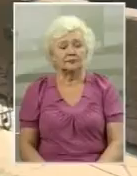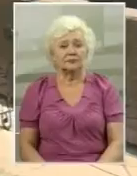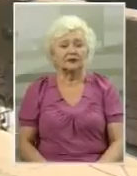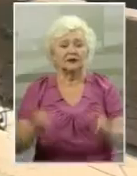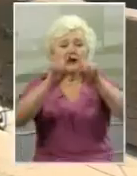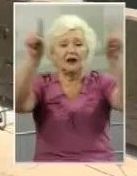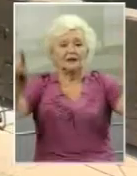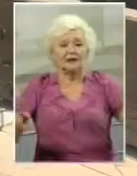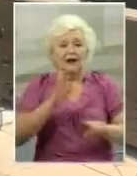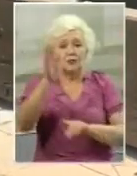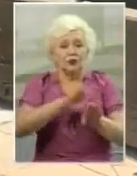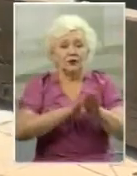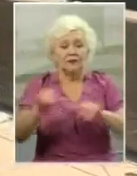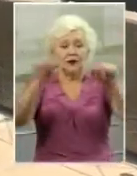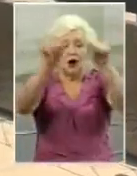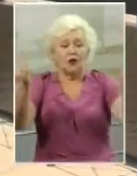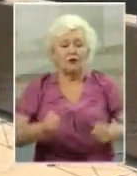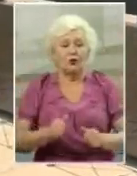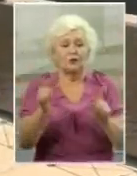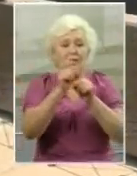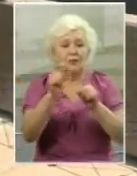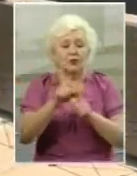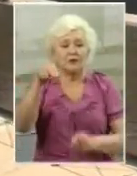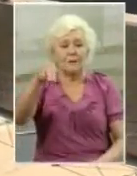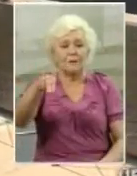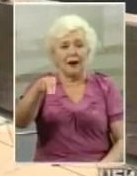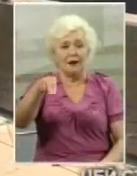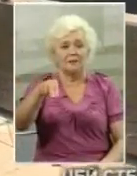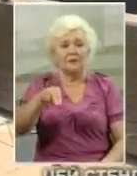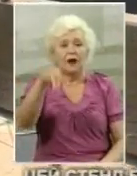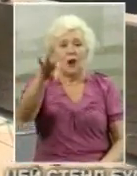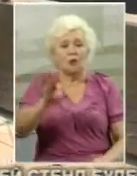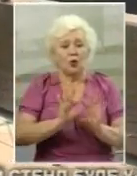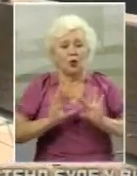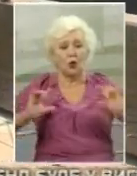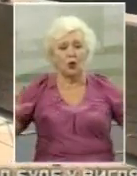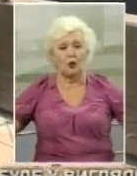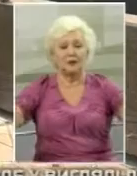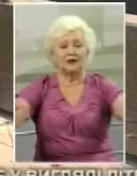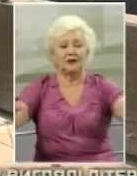Стенд буде виконуватися в формі букви «П». Вот по периметру будут